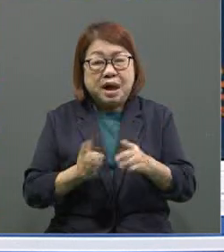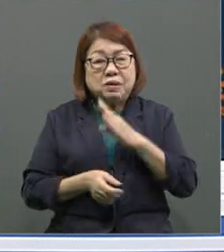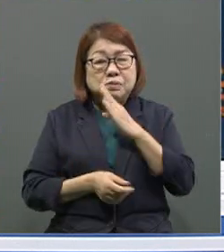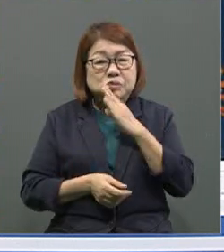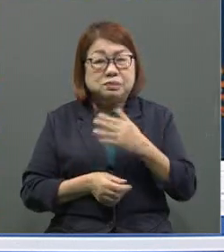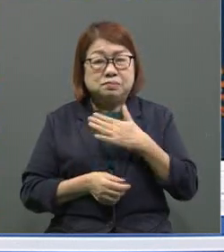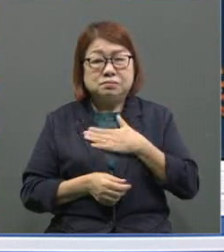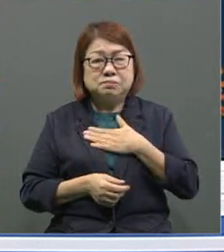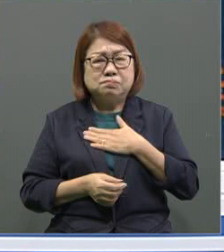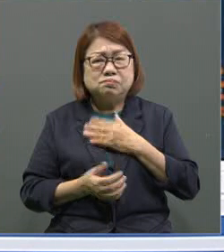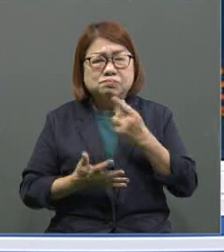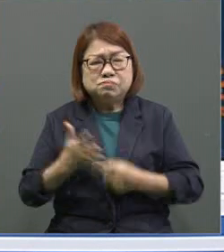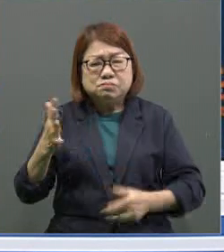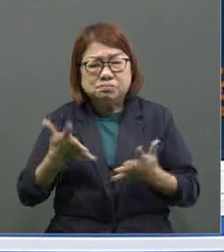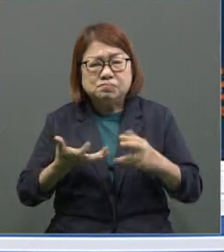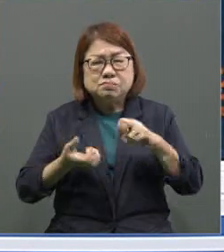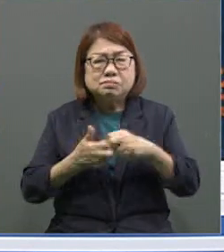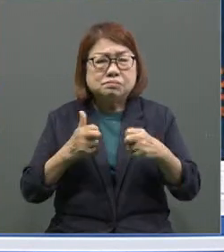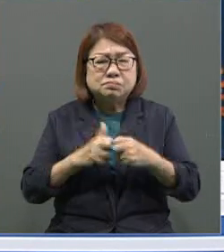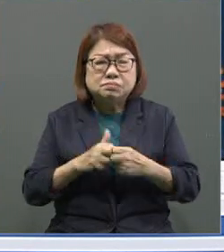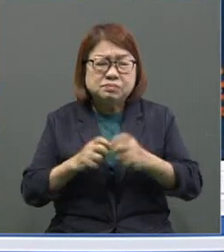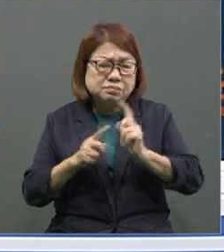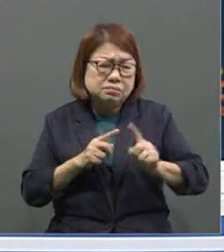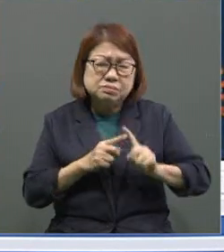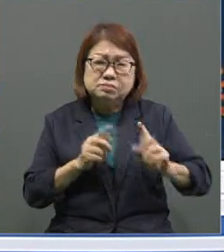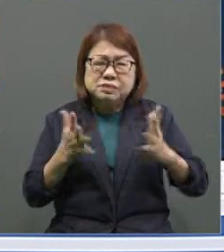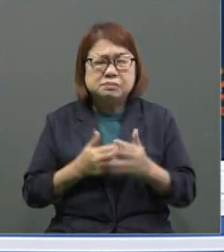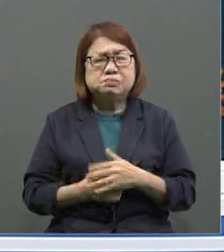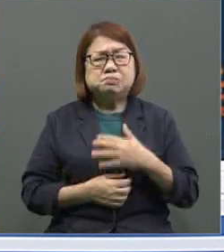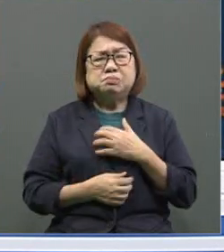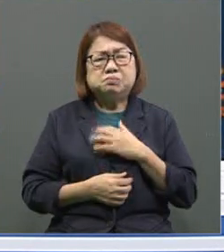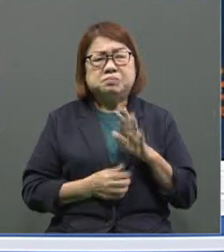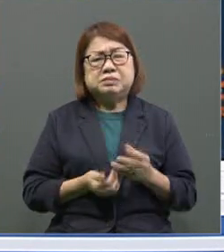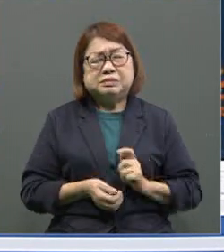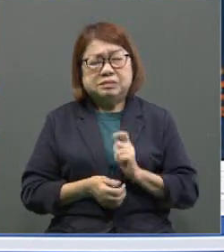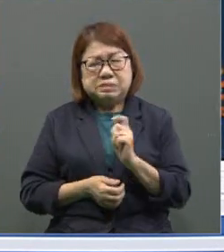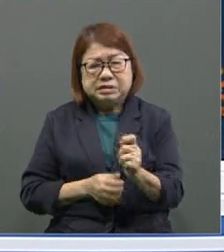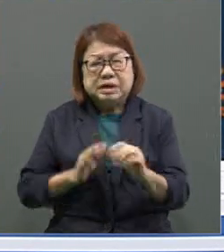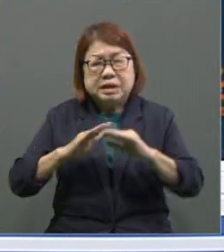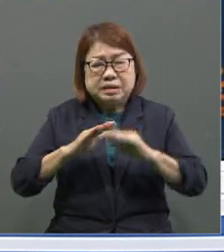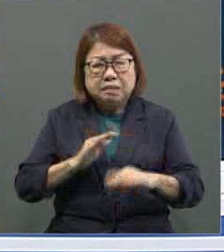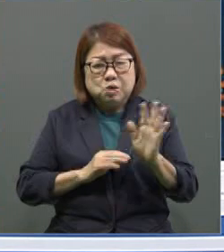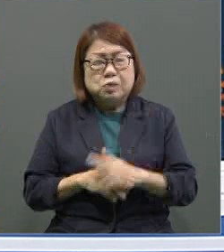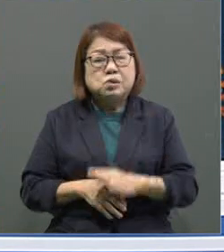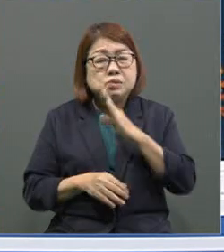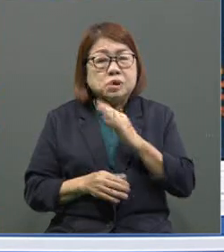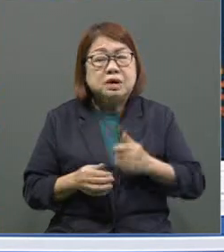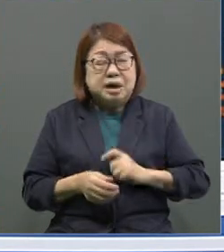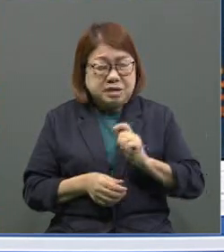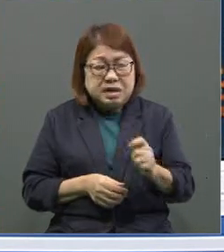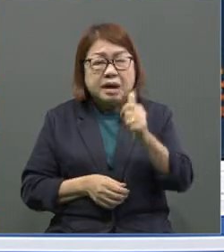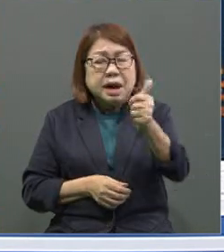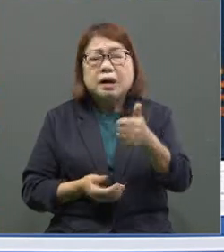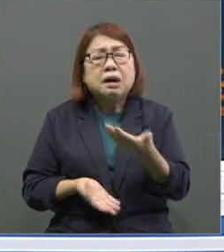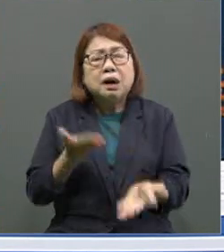มีภาระอืมากจนเกินไปก็ไม่อยากแนะนำให้จ่ายขั้นต่ำด้วยซ้ำคือส่วนใหญ่ถ้าจ่ายหวคนก็จะจ่ายเต็มไปเลยใช่มั้ย